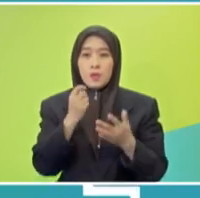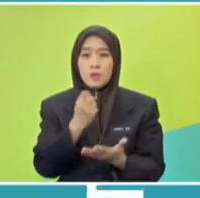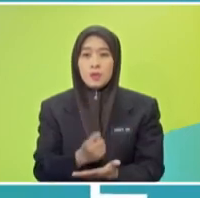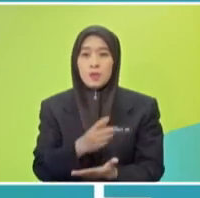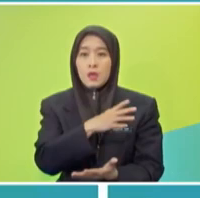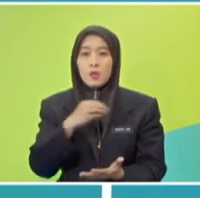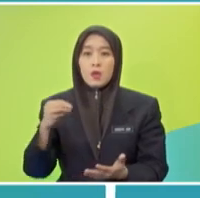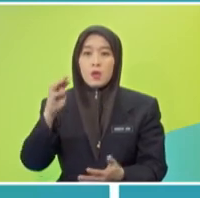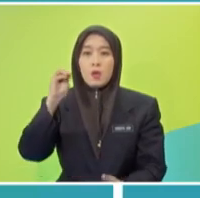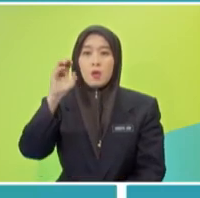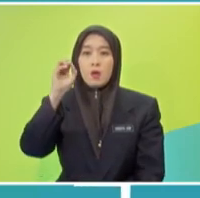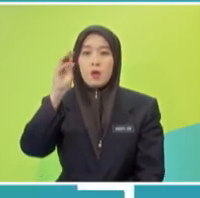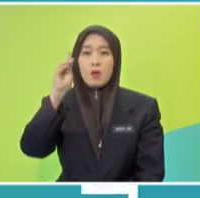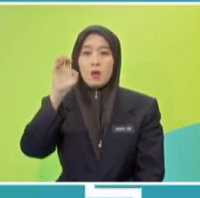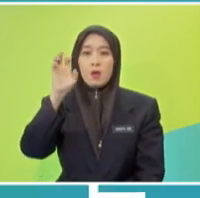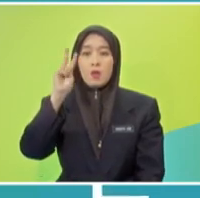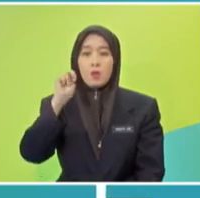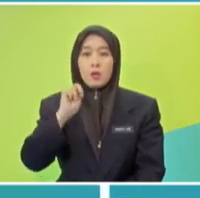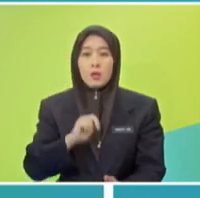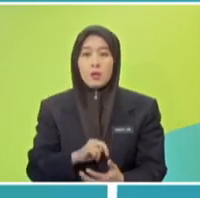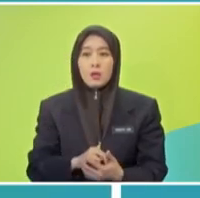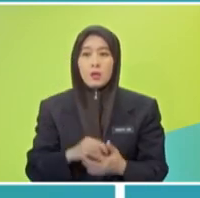dan modern oke